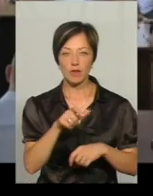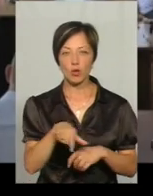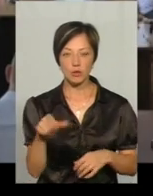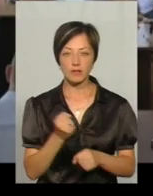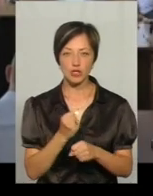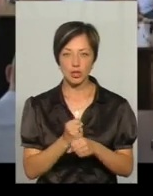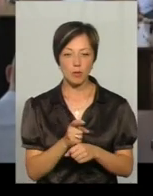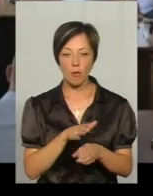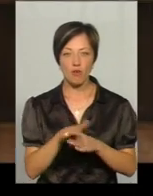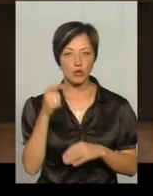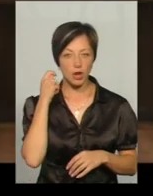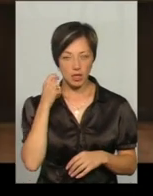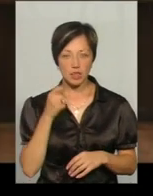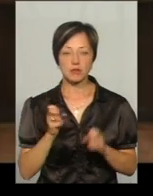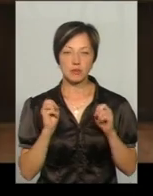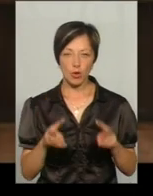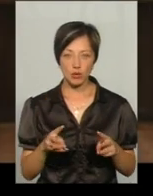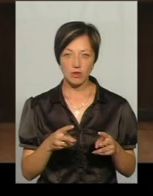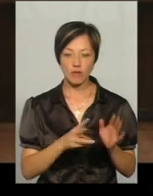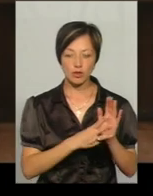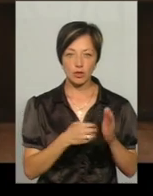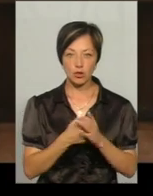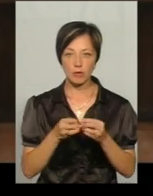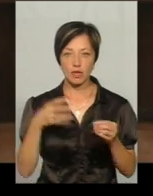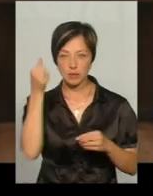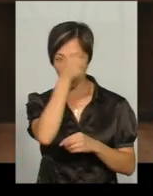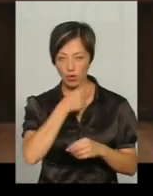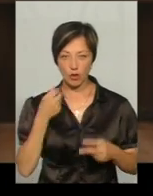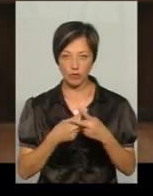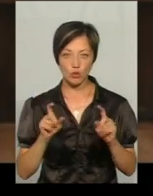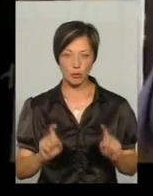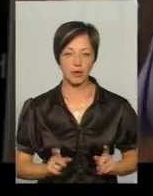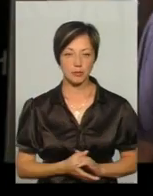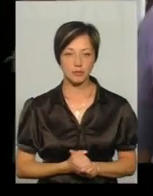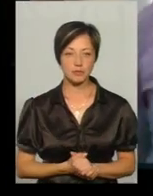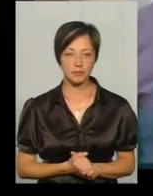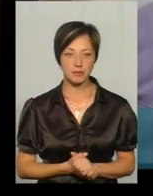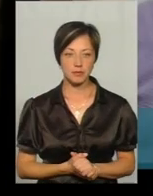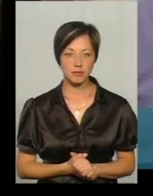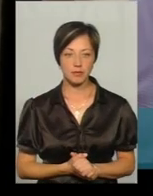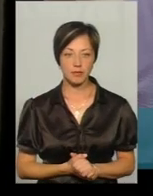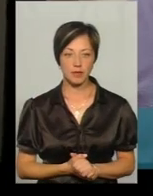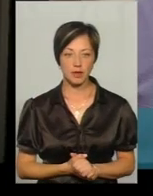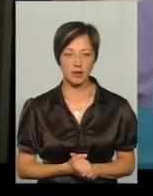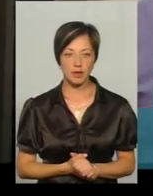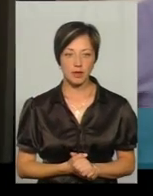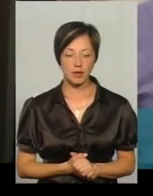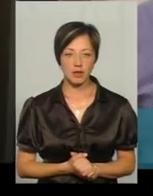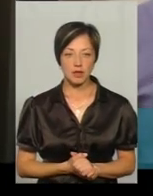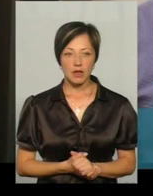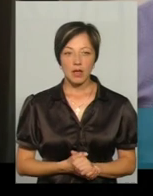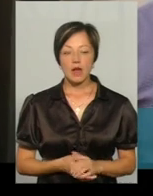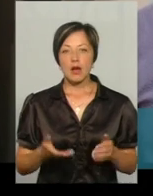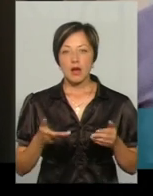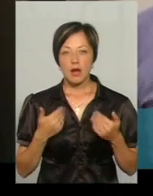вчинена щодо неповнолітнього. Їй загрожує від 8 до 15 років позбавлення волі. Є прокурором на поданій справі. Ми